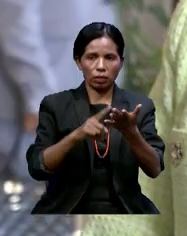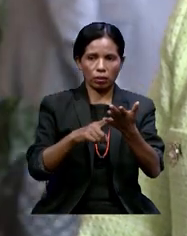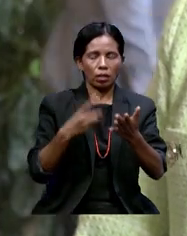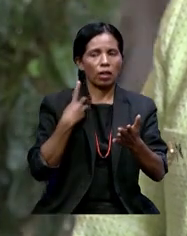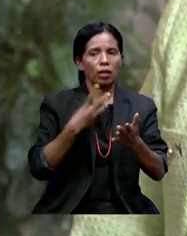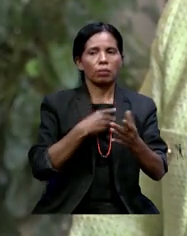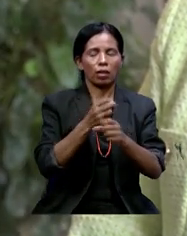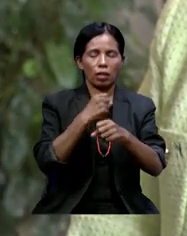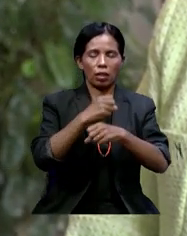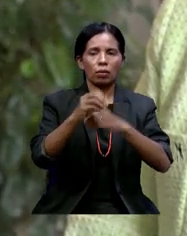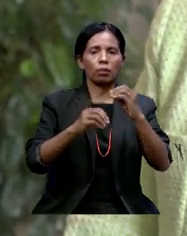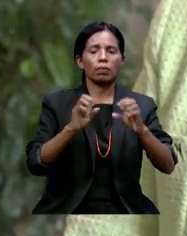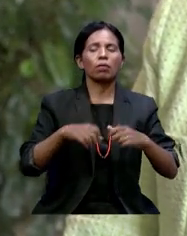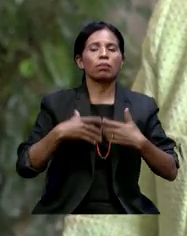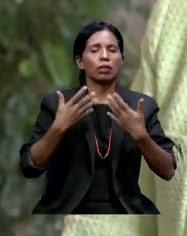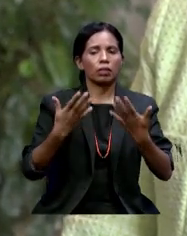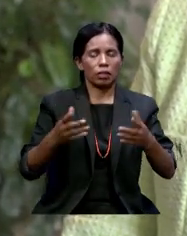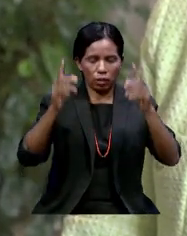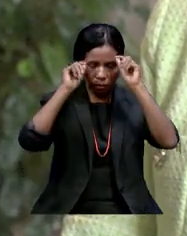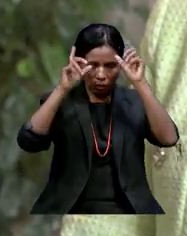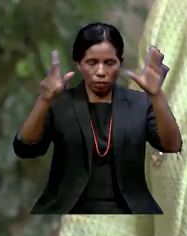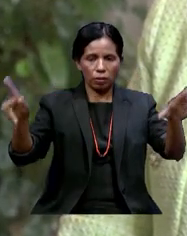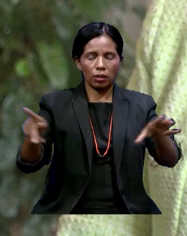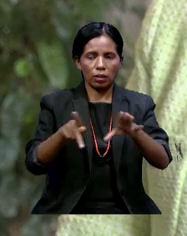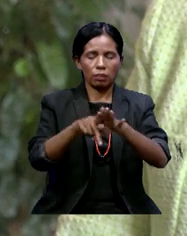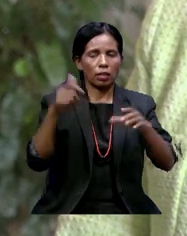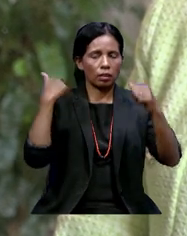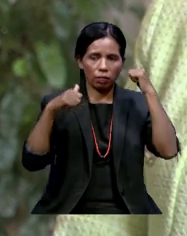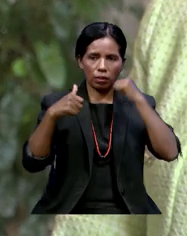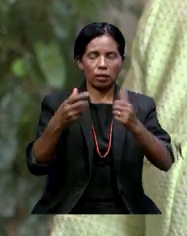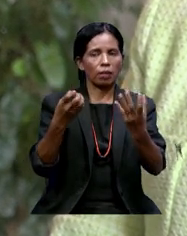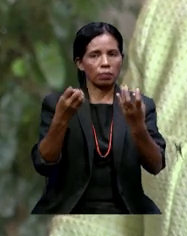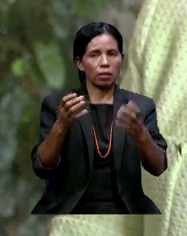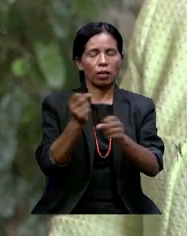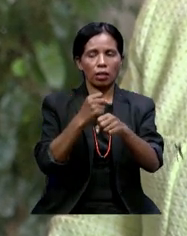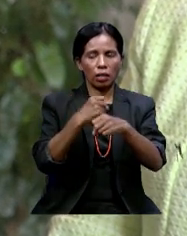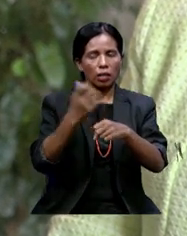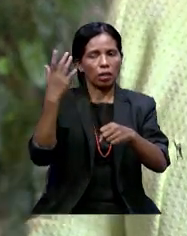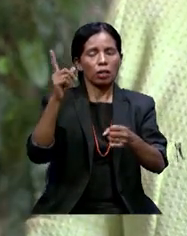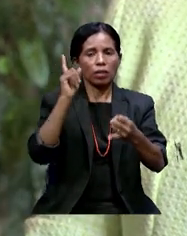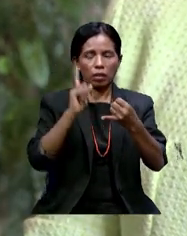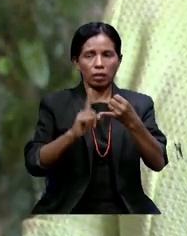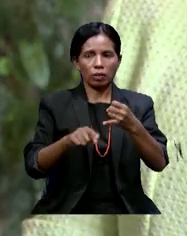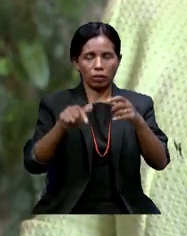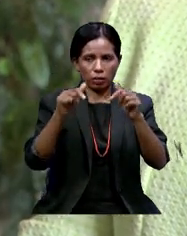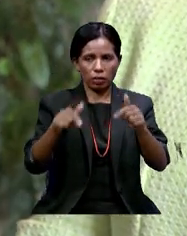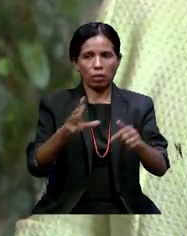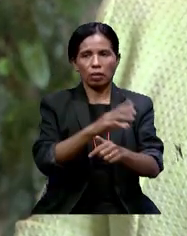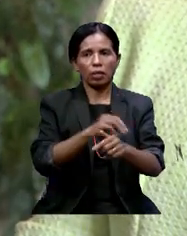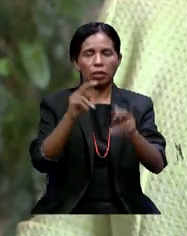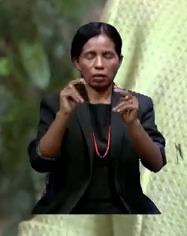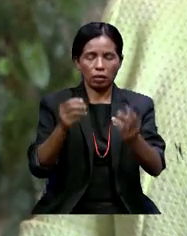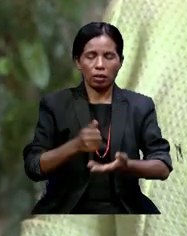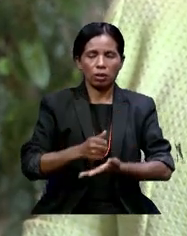halo kona ba oinsa Timor-Leste partisipa ihe atividade oi oin nebe halo ihe ikus ne nunemos tenki